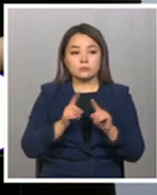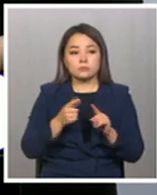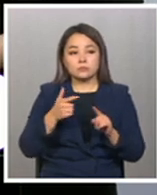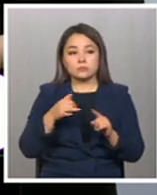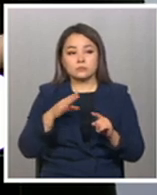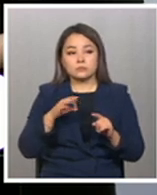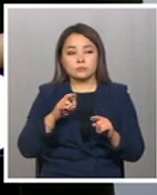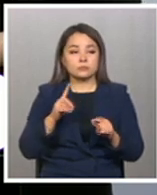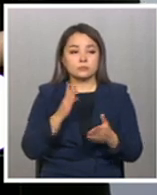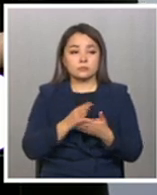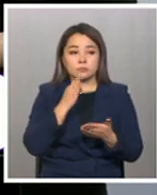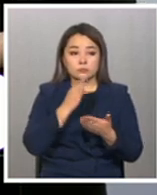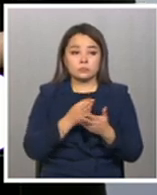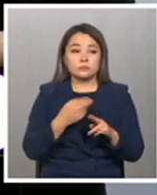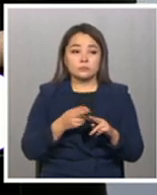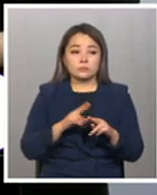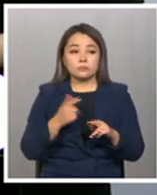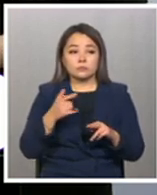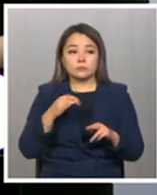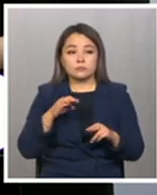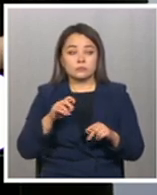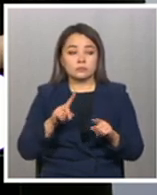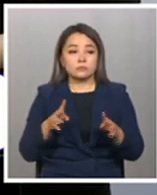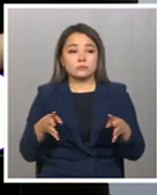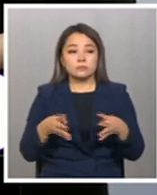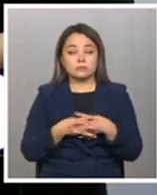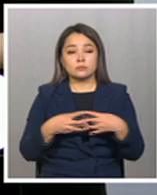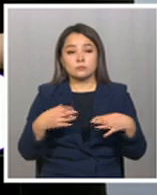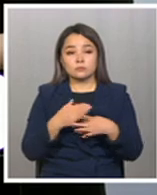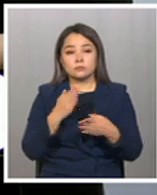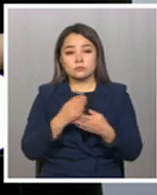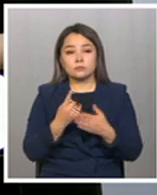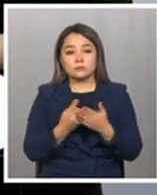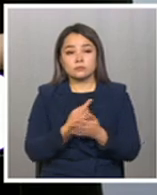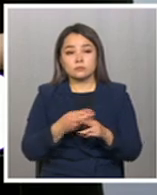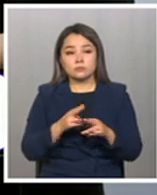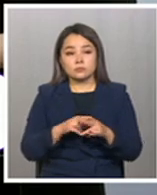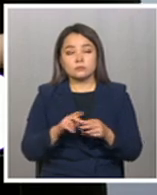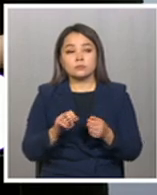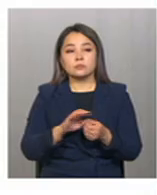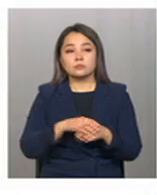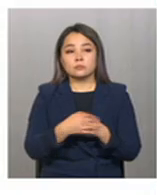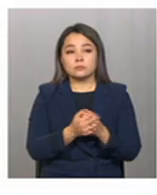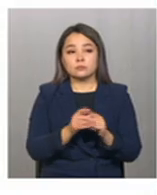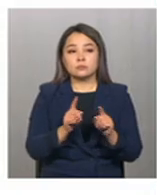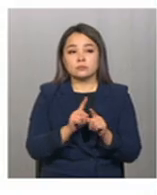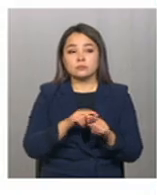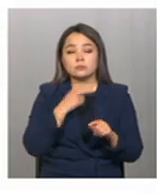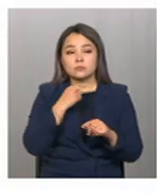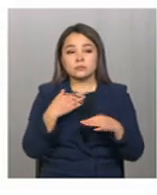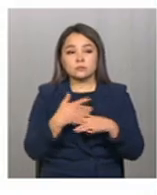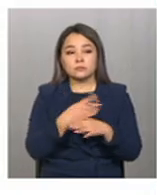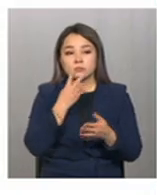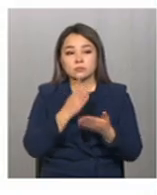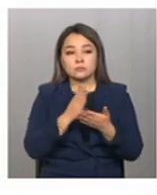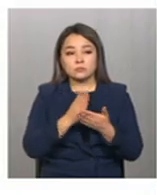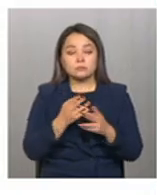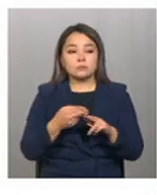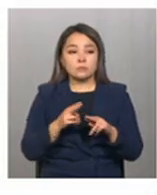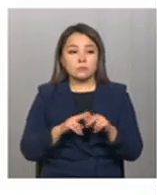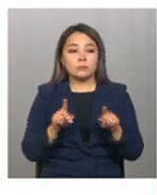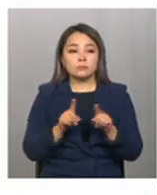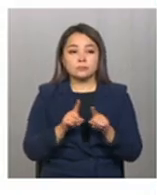гидролизденеді. Ендіше гидролиздену реакциясы ең алдымен сабындану реакциясын қарастыруымызға болады. Яғни